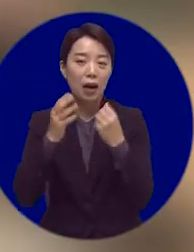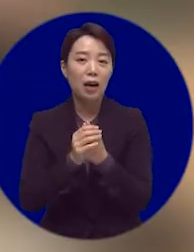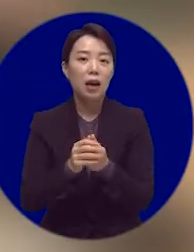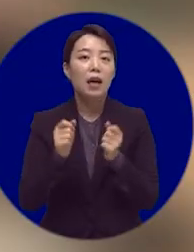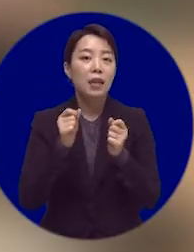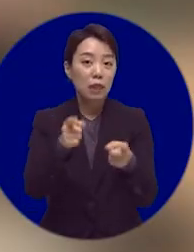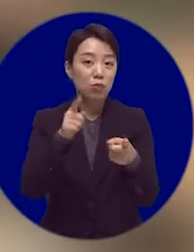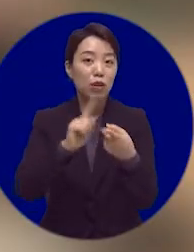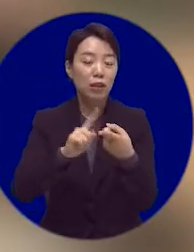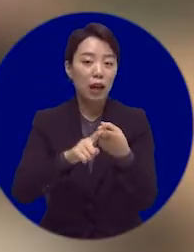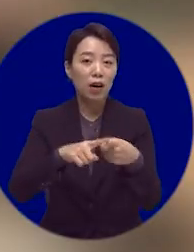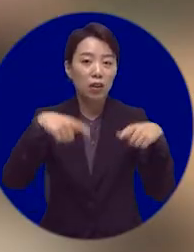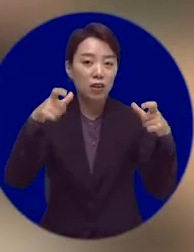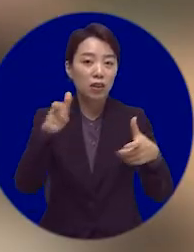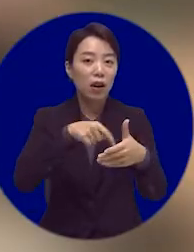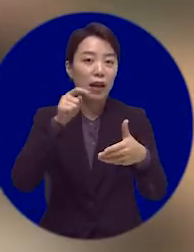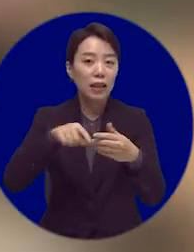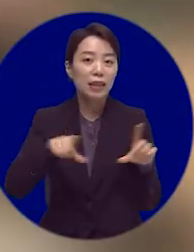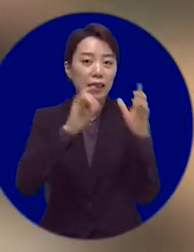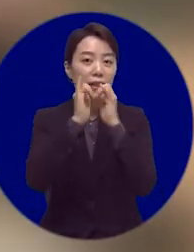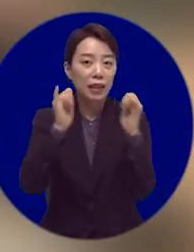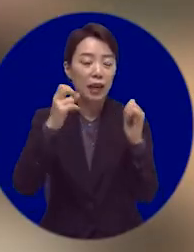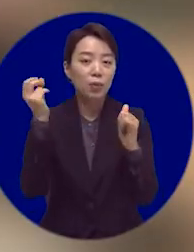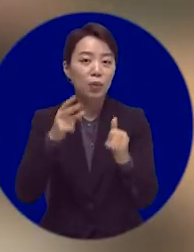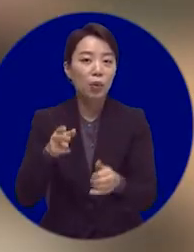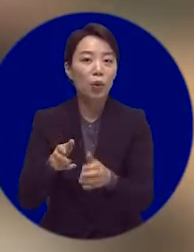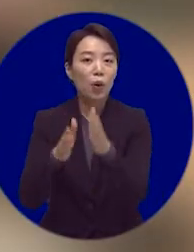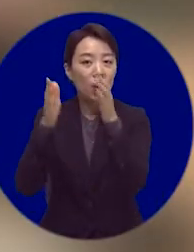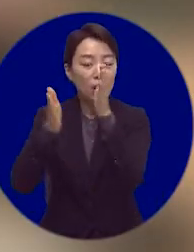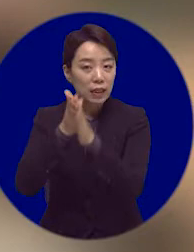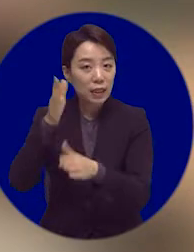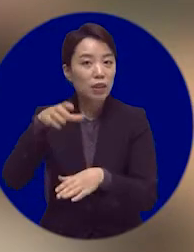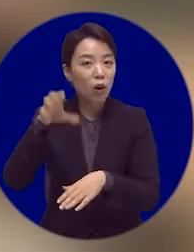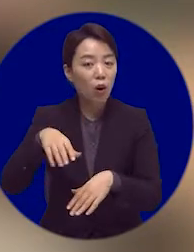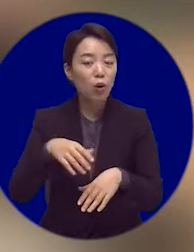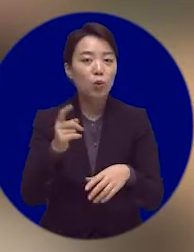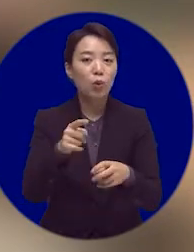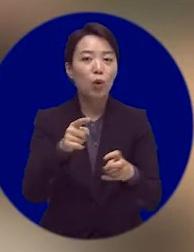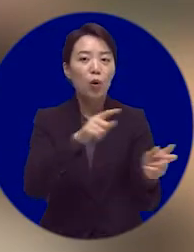기부행위는 해당 선거구 안에 있는 자나 기관단체 시설,